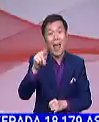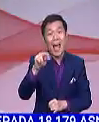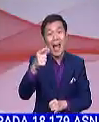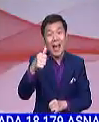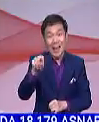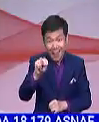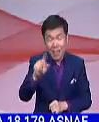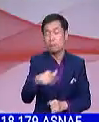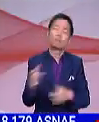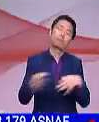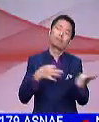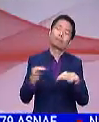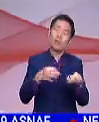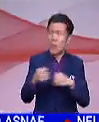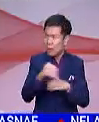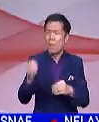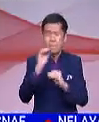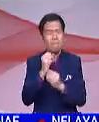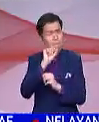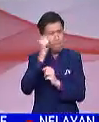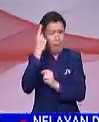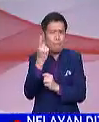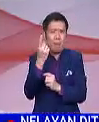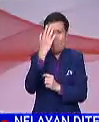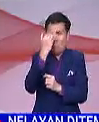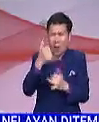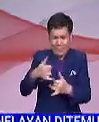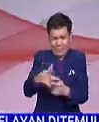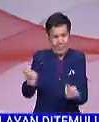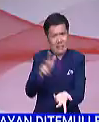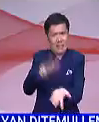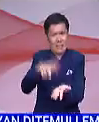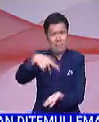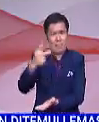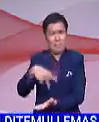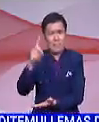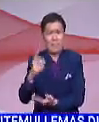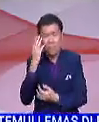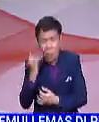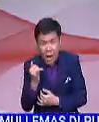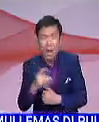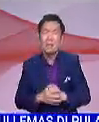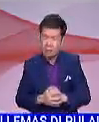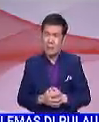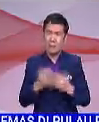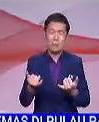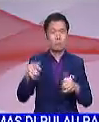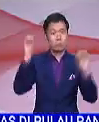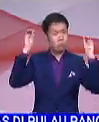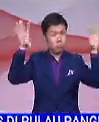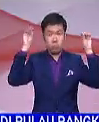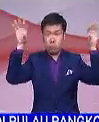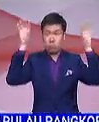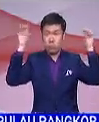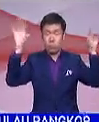rakyat faham kenapa PKPD ini dilaksanakan di tempat ini. Selain daripada itu, kita juga menghebahkan dari